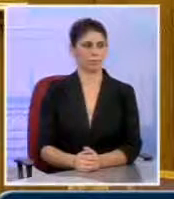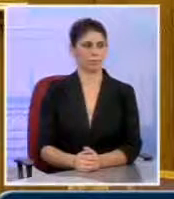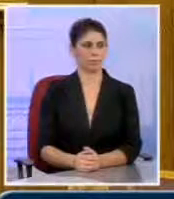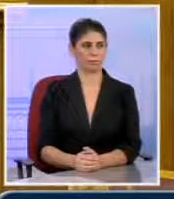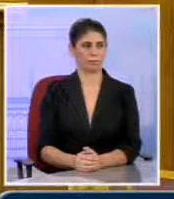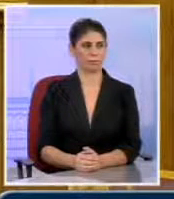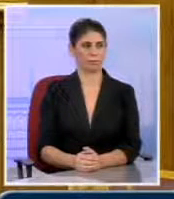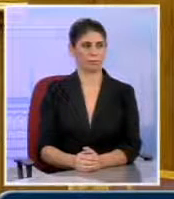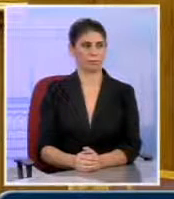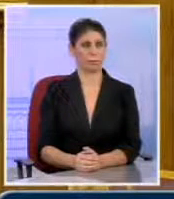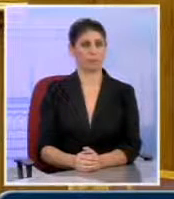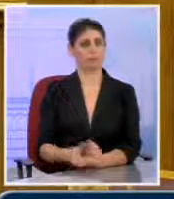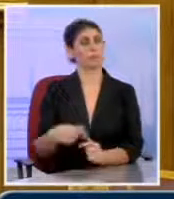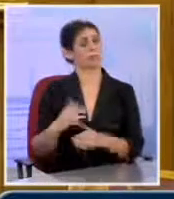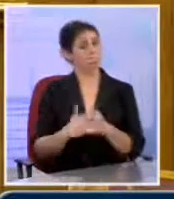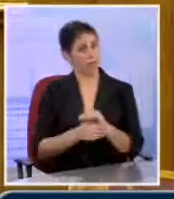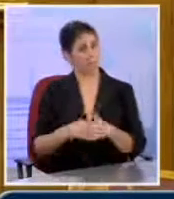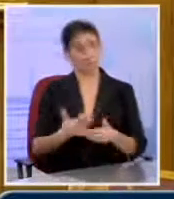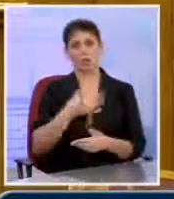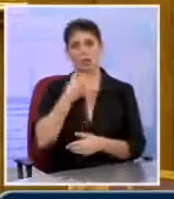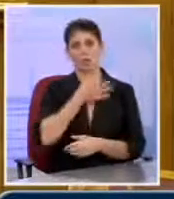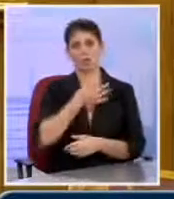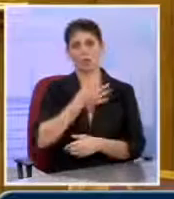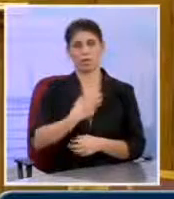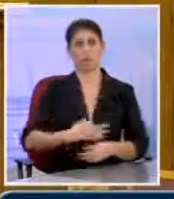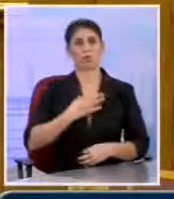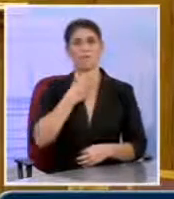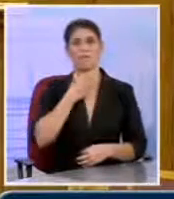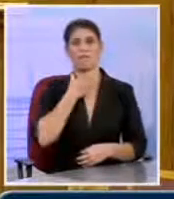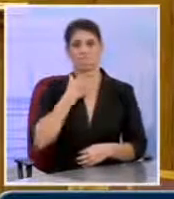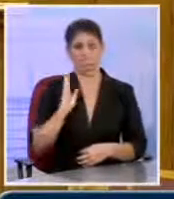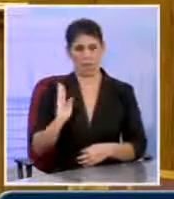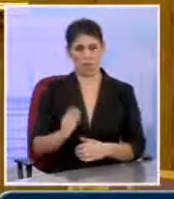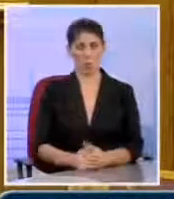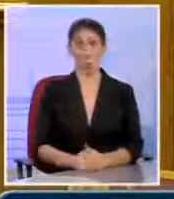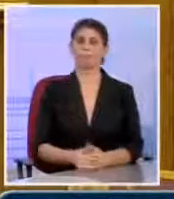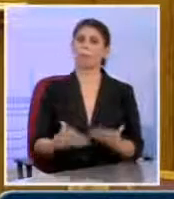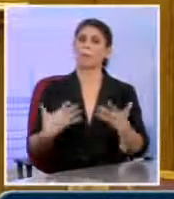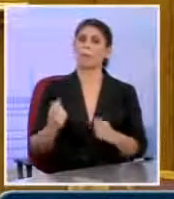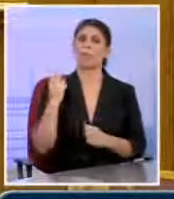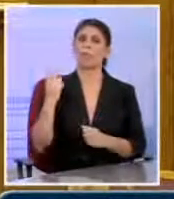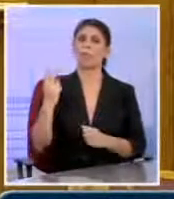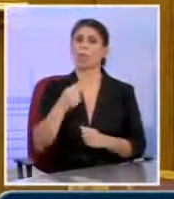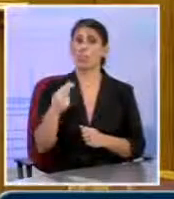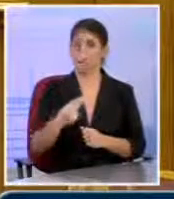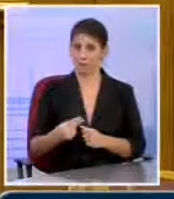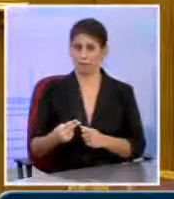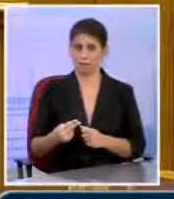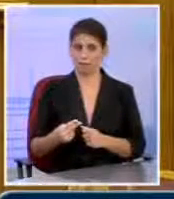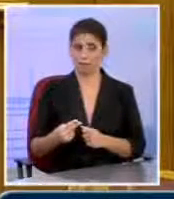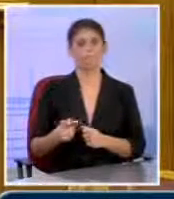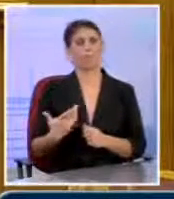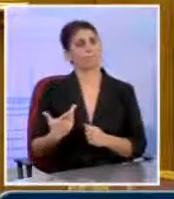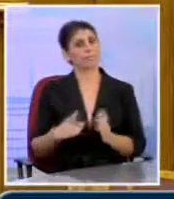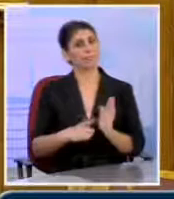μετά την ενδιαφέρουσα ομιλία του κυρίου Ευάγγελου Βενιζέλου, υπάρχουν δύο ζητήματα στα οποία θα